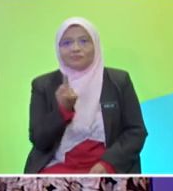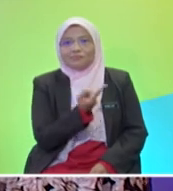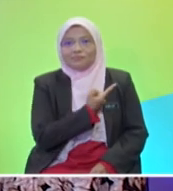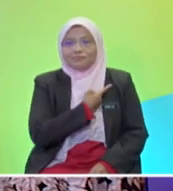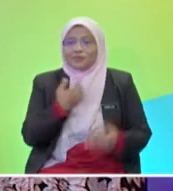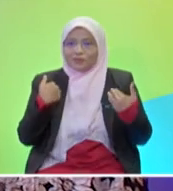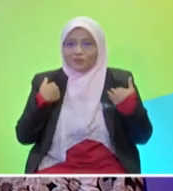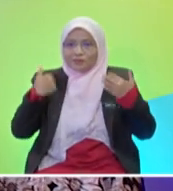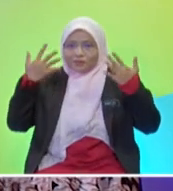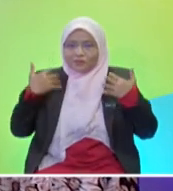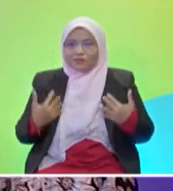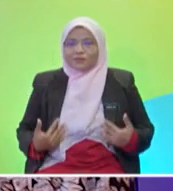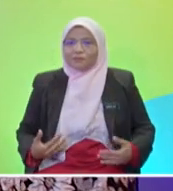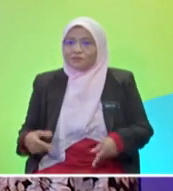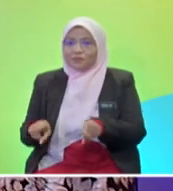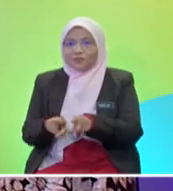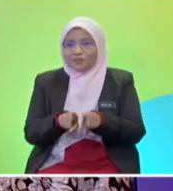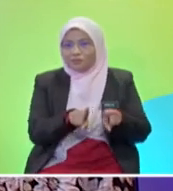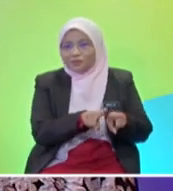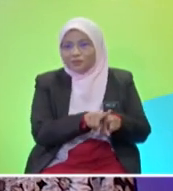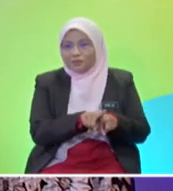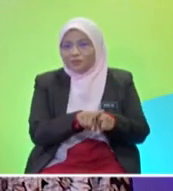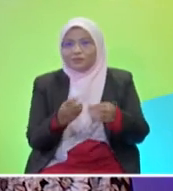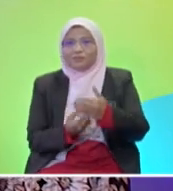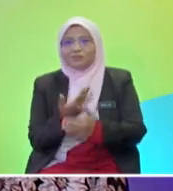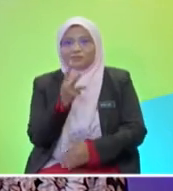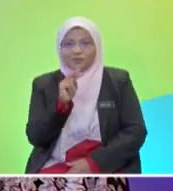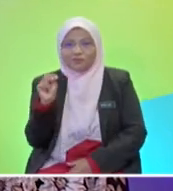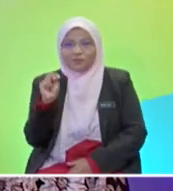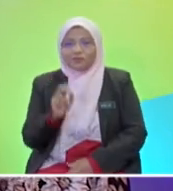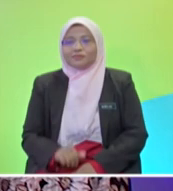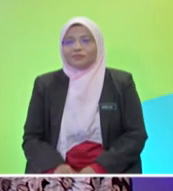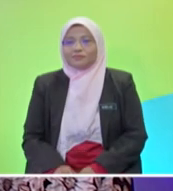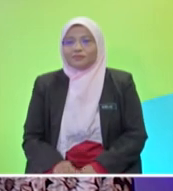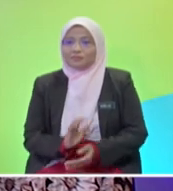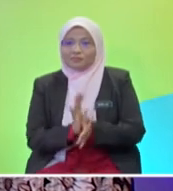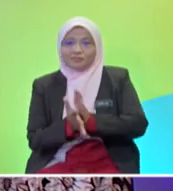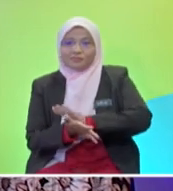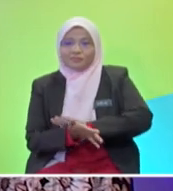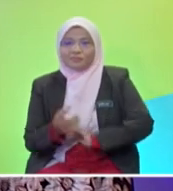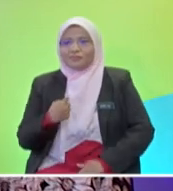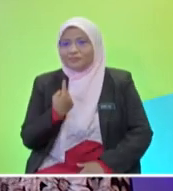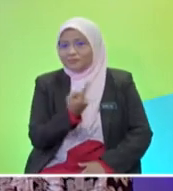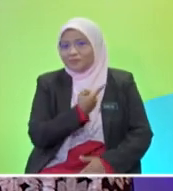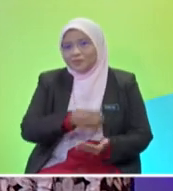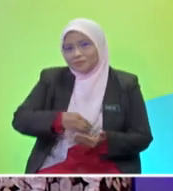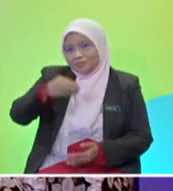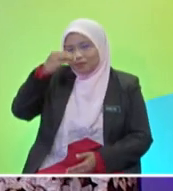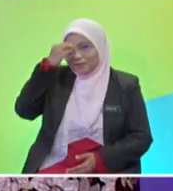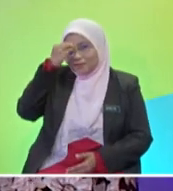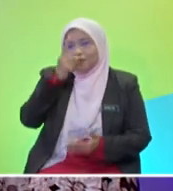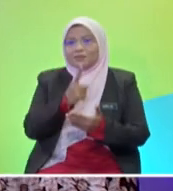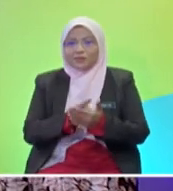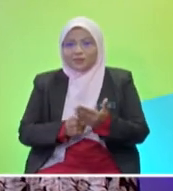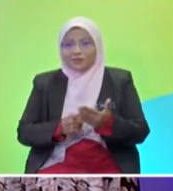anggota badan. Begitu juga tumbuh-tumbuhan. Jadi kita akan belajar, mari kita sama-sama lihat. Okey. Cuba kita lihat di